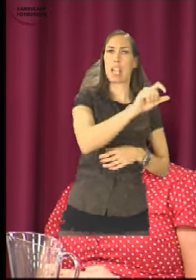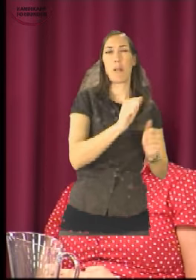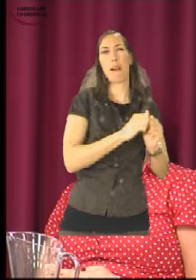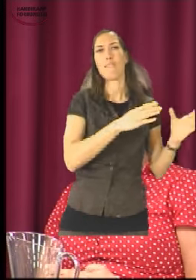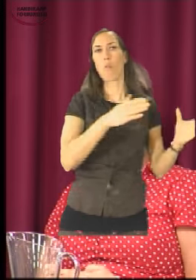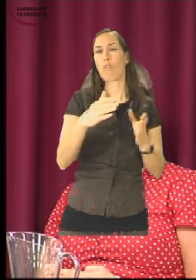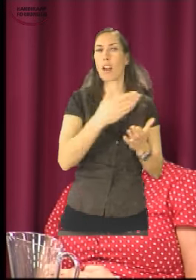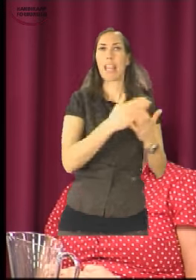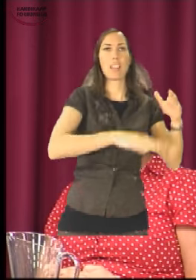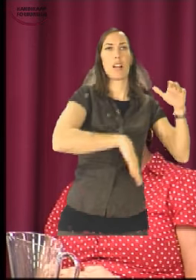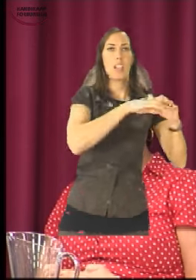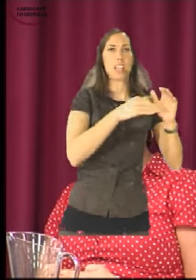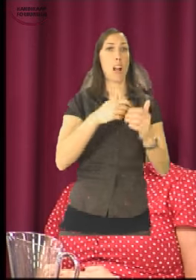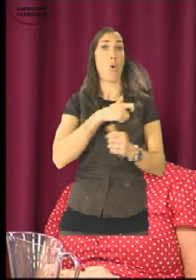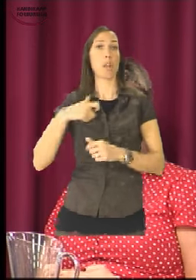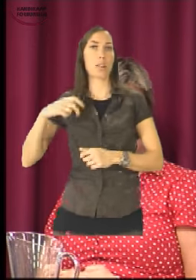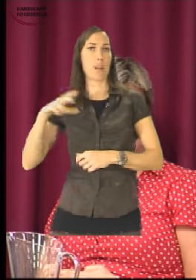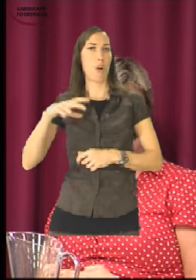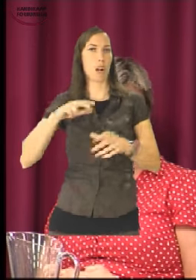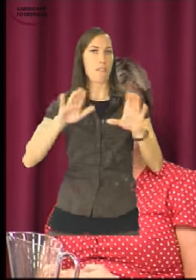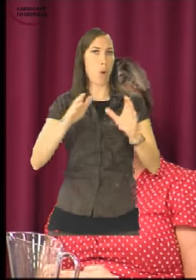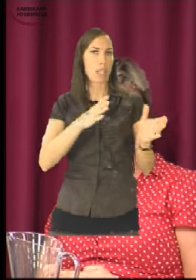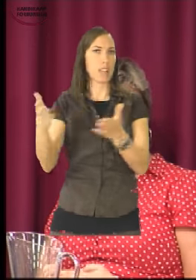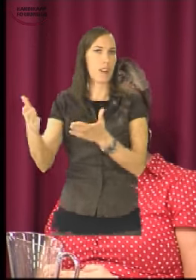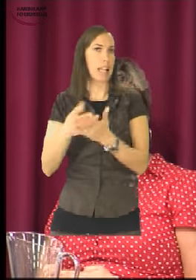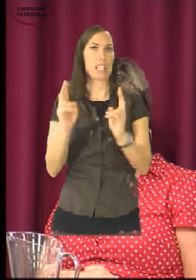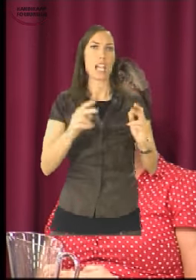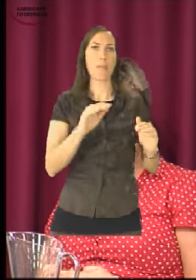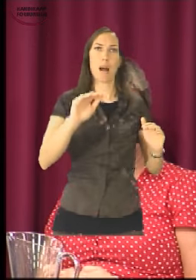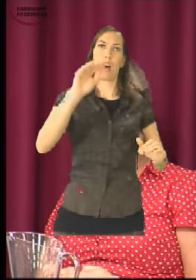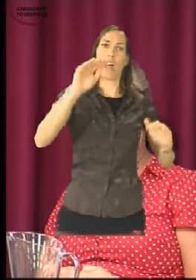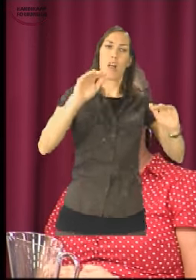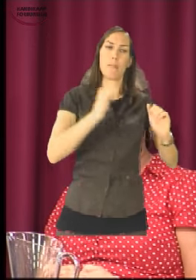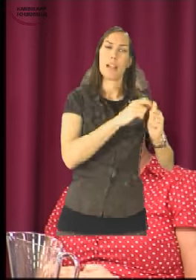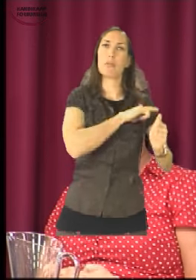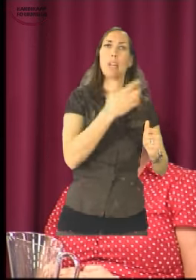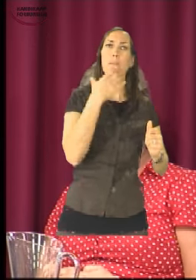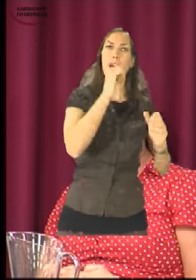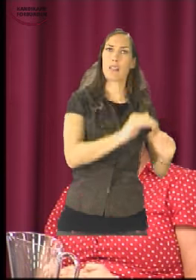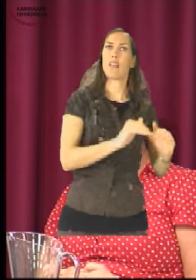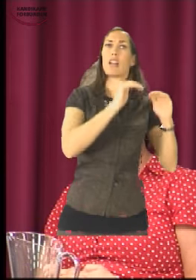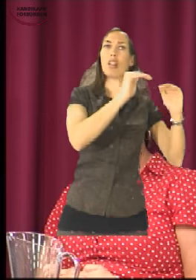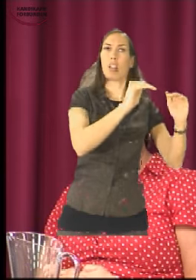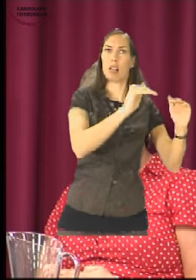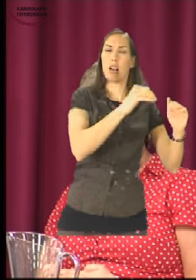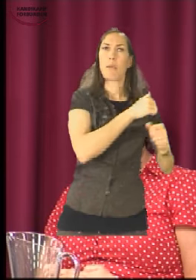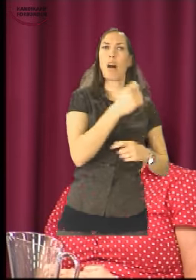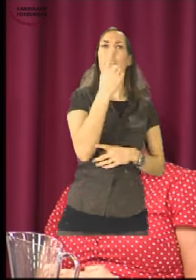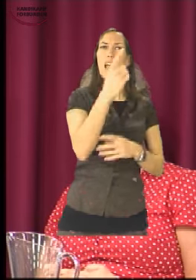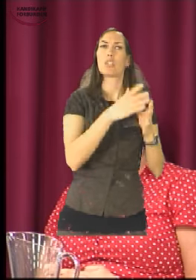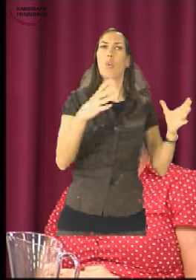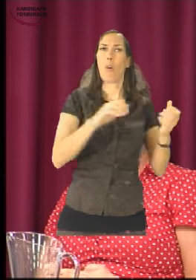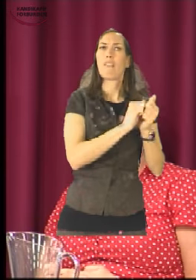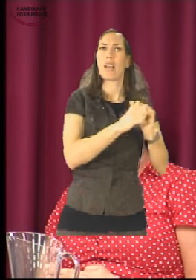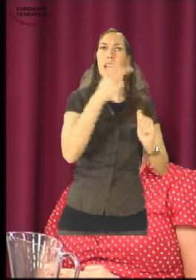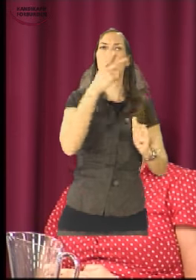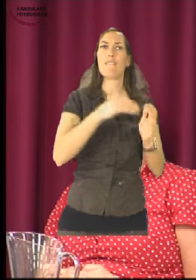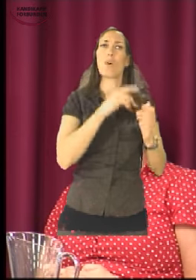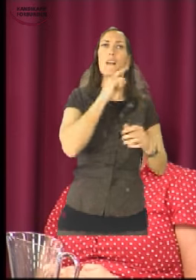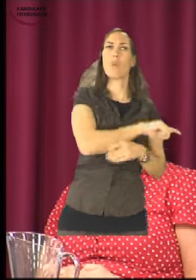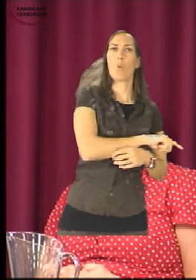till oss privata vårdgivare, men de hade blivit betydligt bättre, och det var det enda riktigt signifikanta förändringen från året innan.